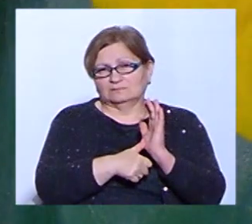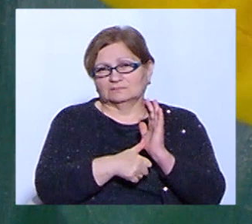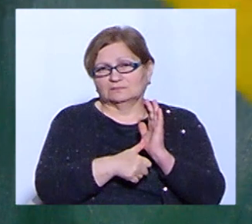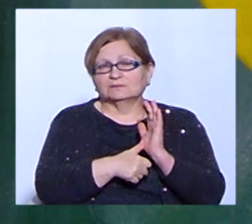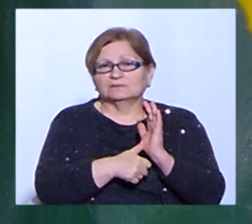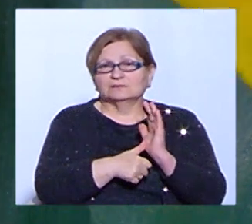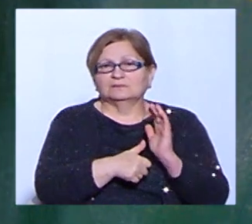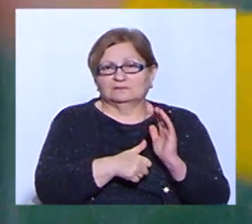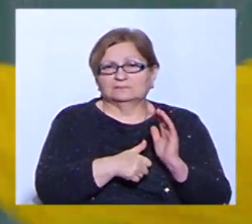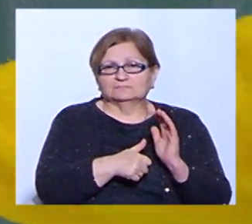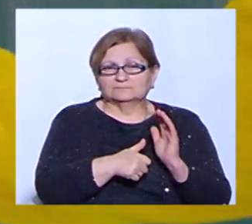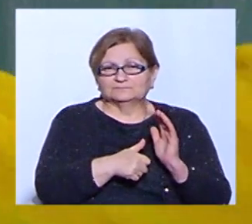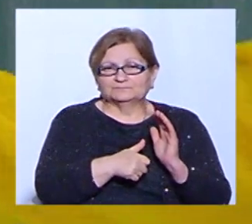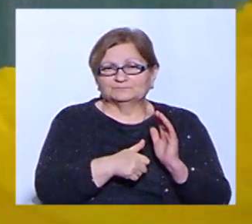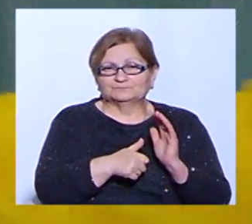0.6-ზე.